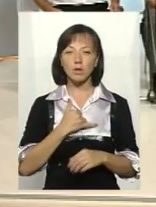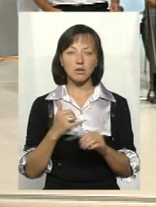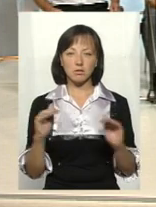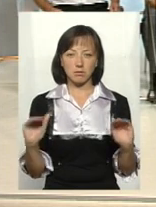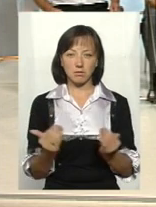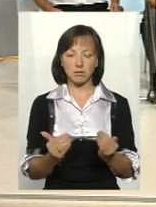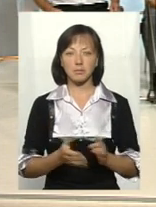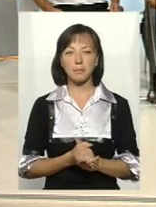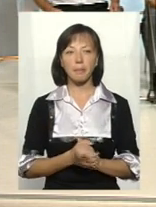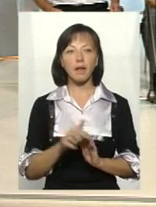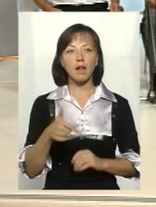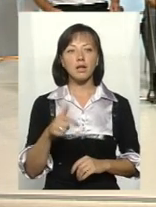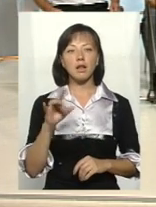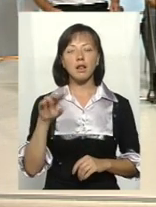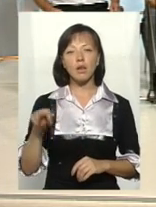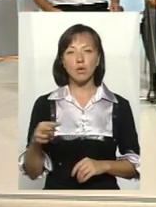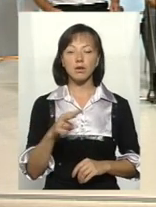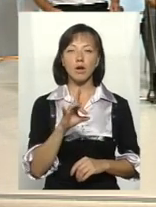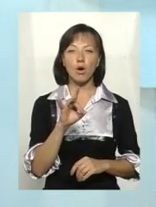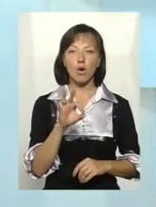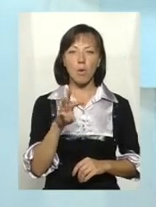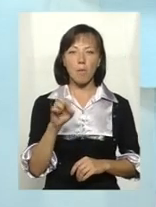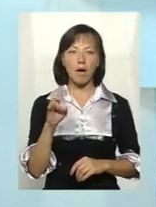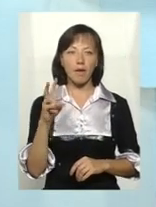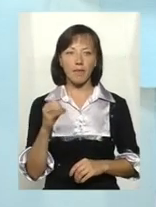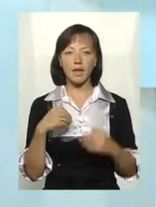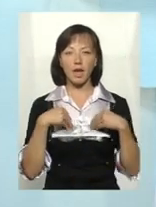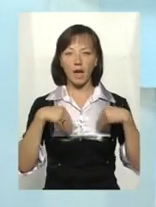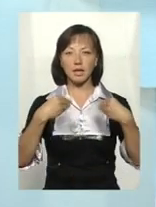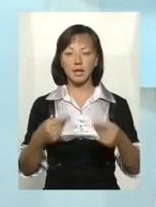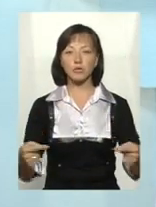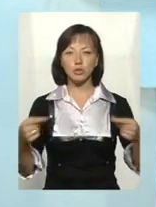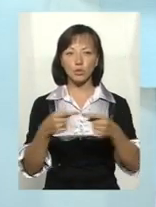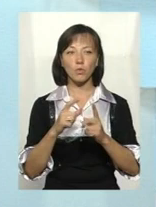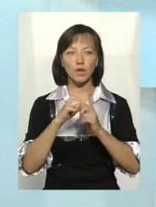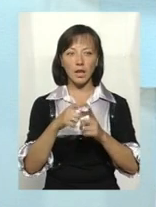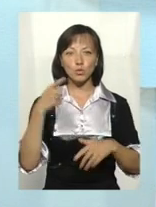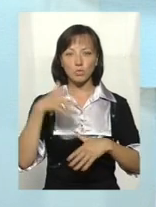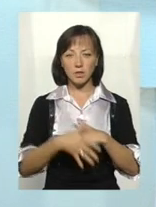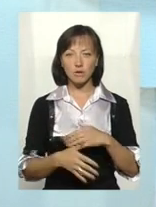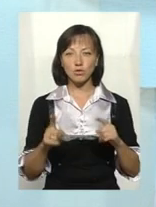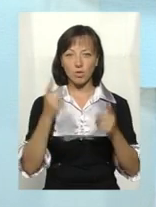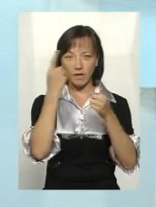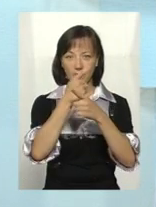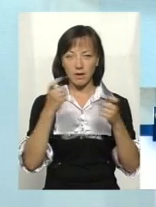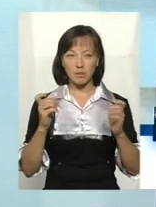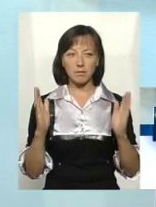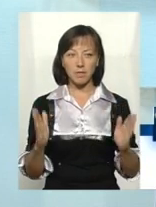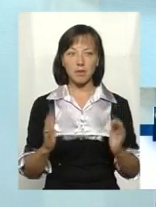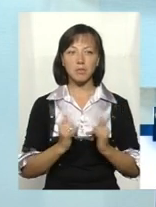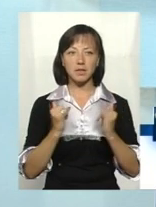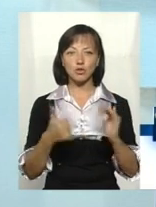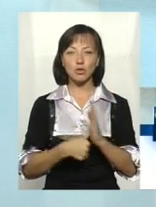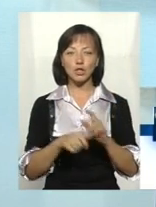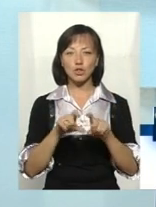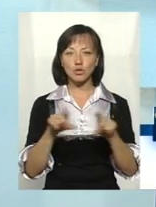гумовий. Галина Леонтіївна, пане Романе, будь ласка. Я дам чітку відповідь. Я зрозуміла, що ефір повністю присвячений 6-й